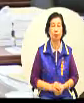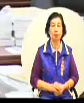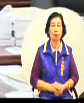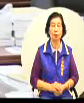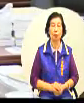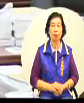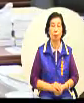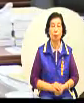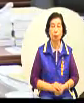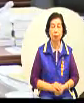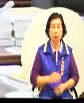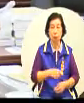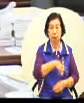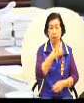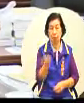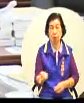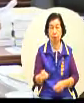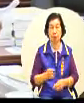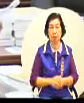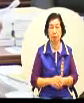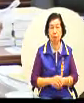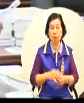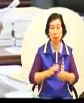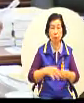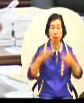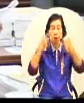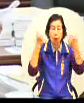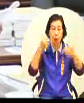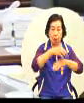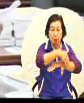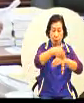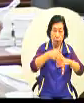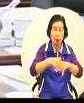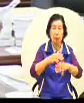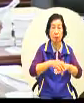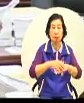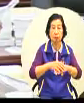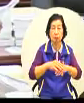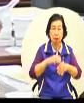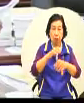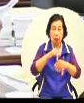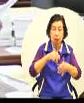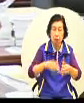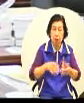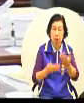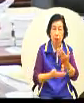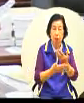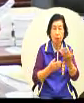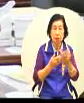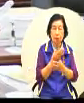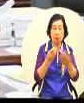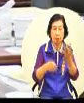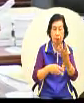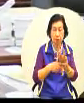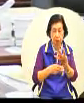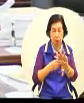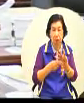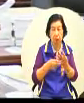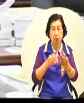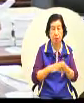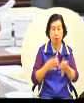么我觉得原乡的产业要提升，最重要